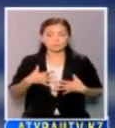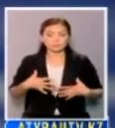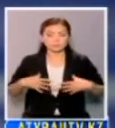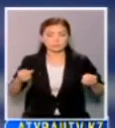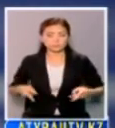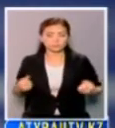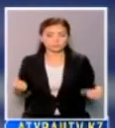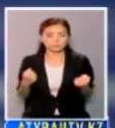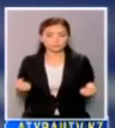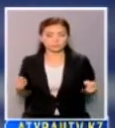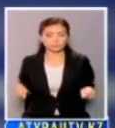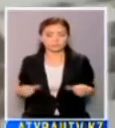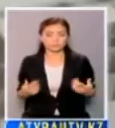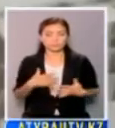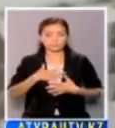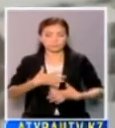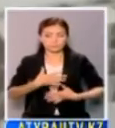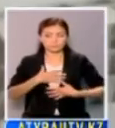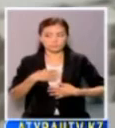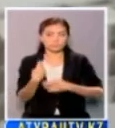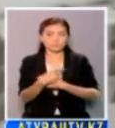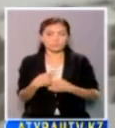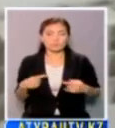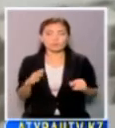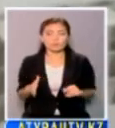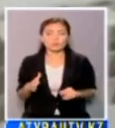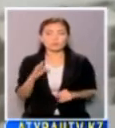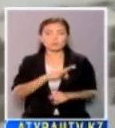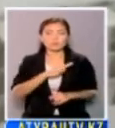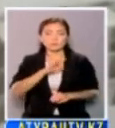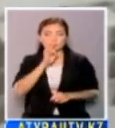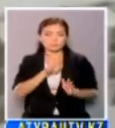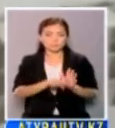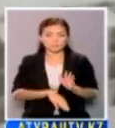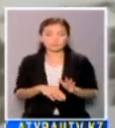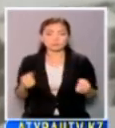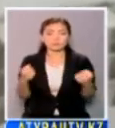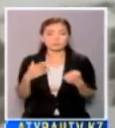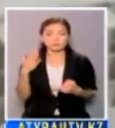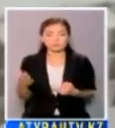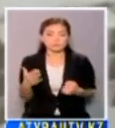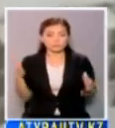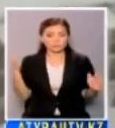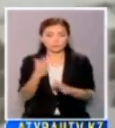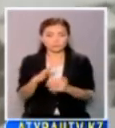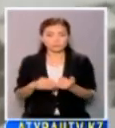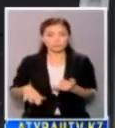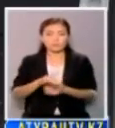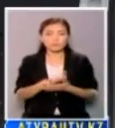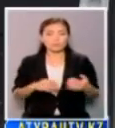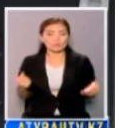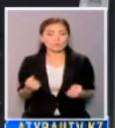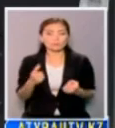дыхательные упражнения для восстановления легких от инфекции без принятия лекарств. Упражнения проходят на свежем воздухе. После